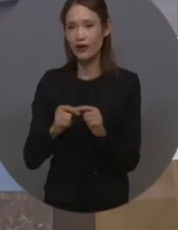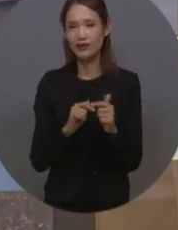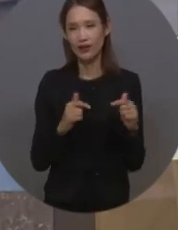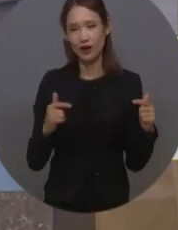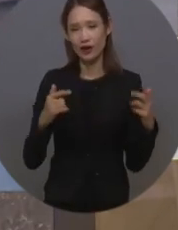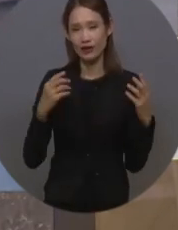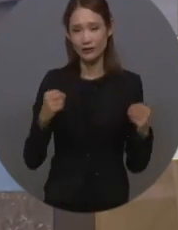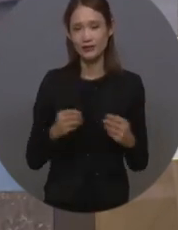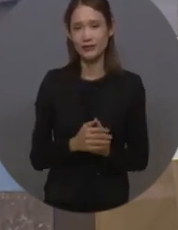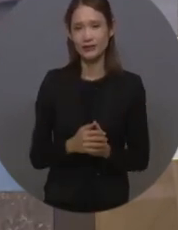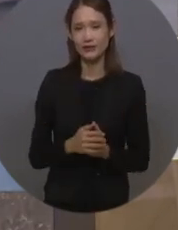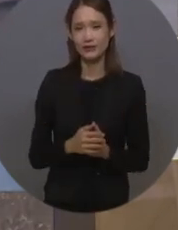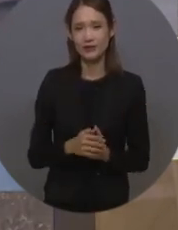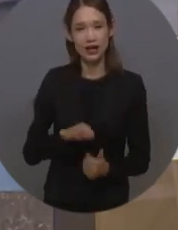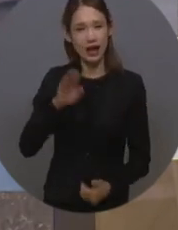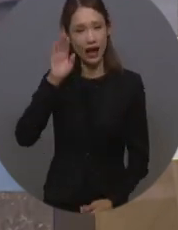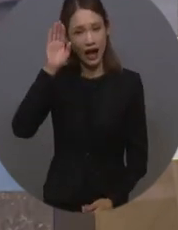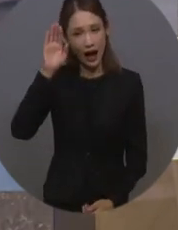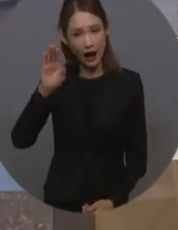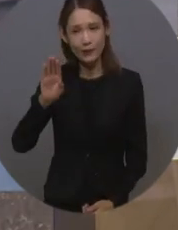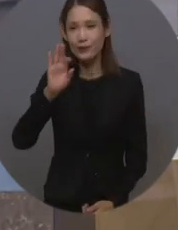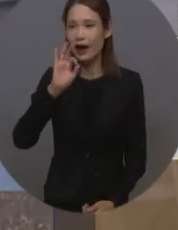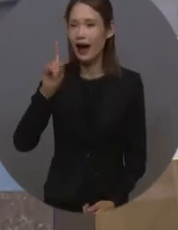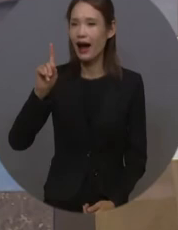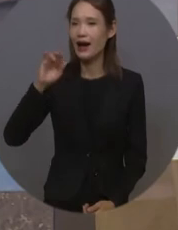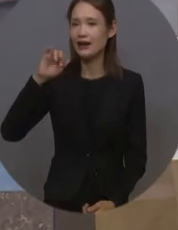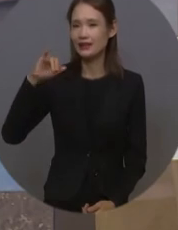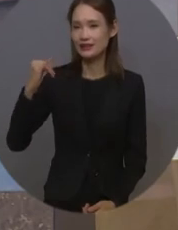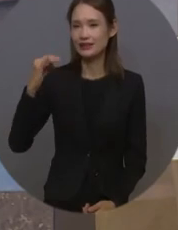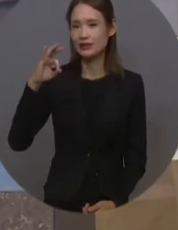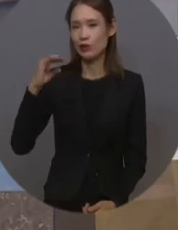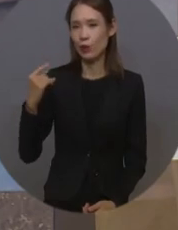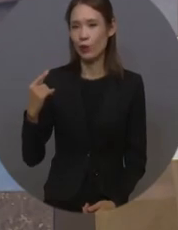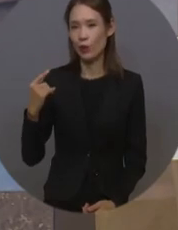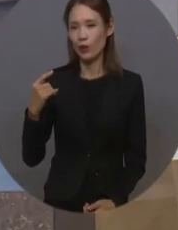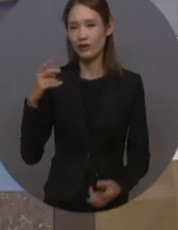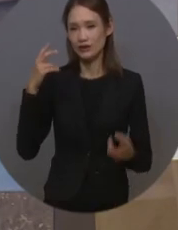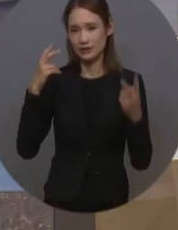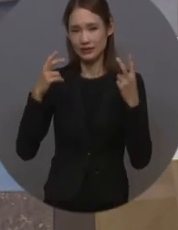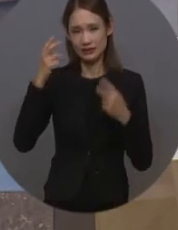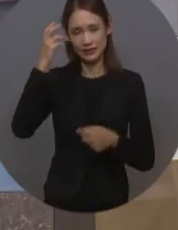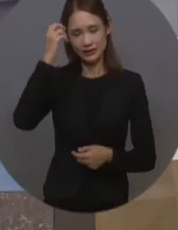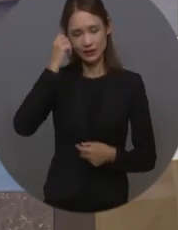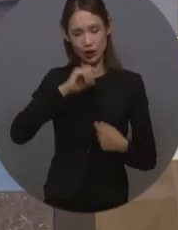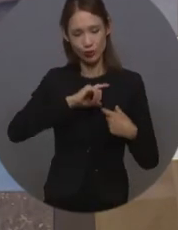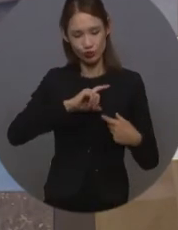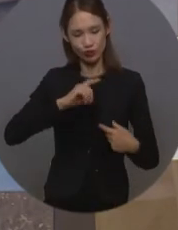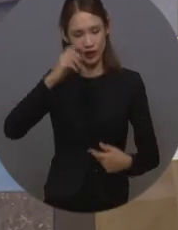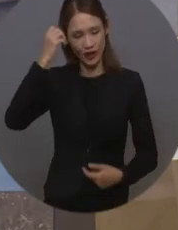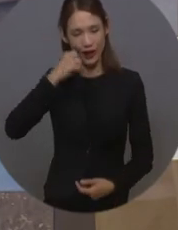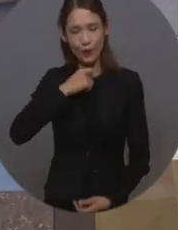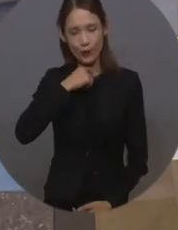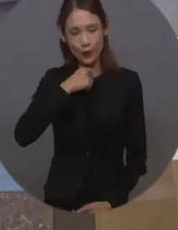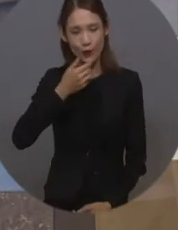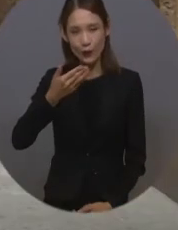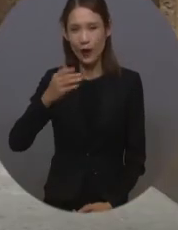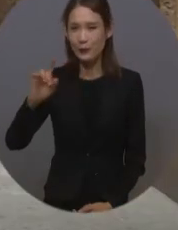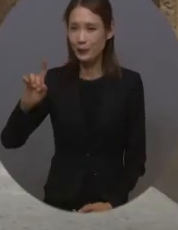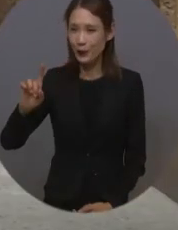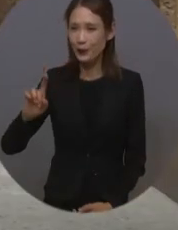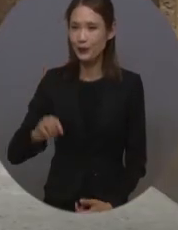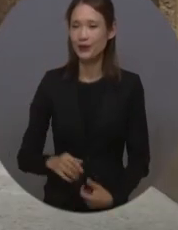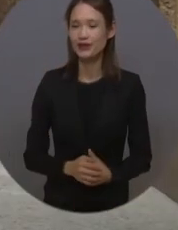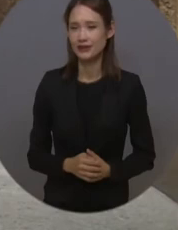우여곡절 많으셨지만 앞으로 이 아지오가 좀 어떻게 기억에 남는 브랜드가 됐으면 하시나요?